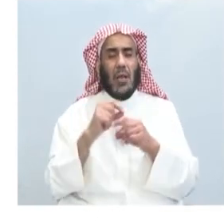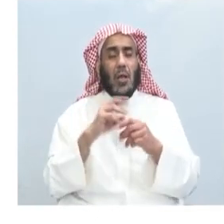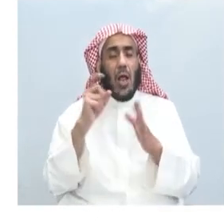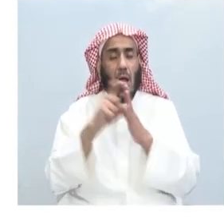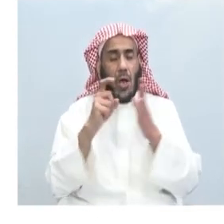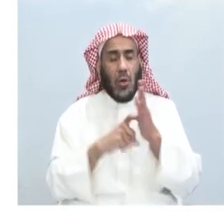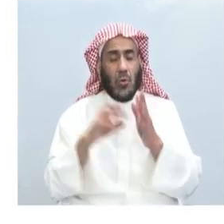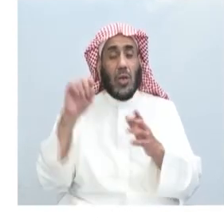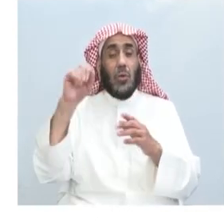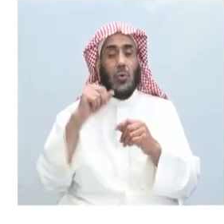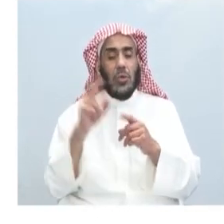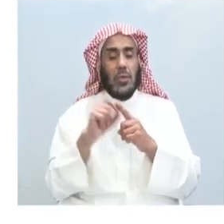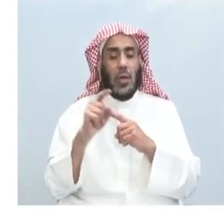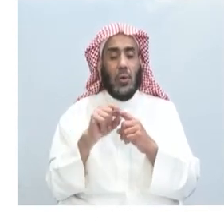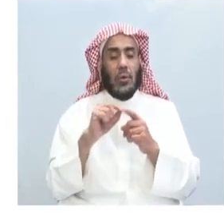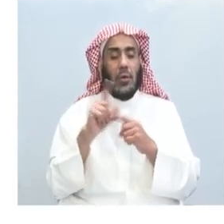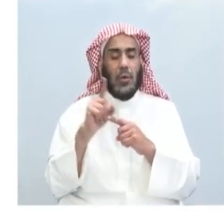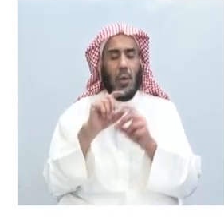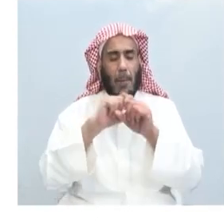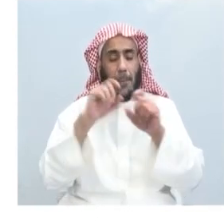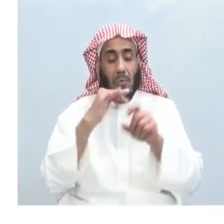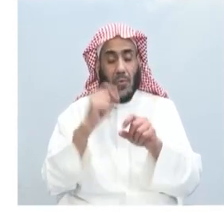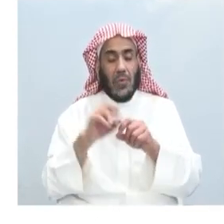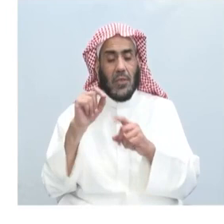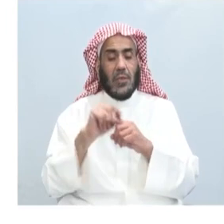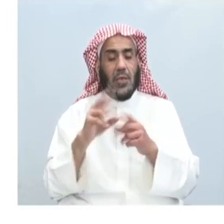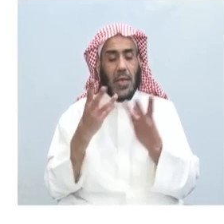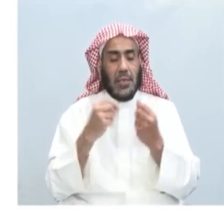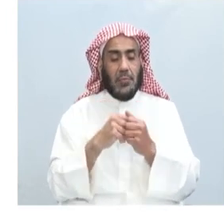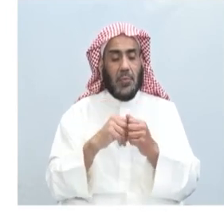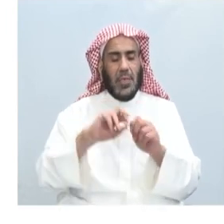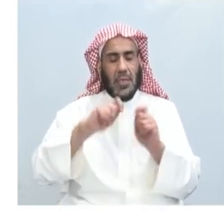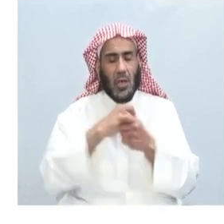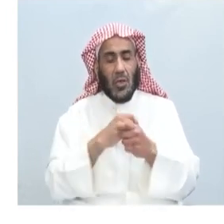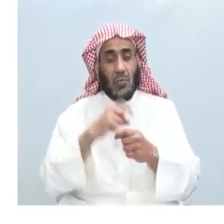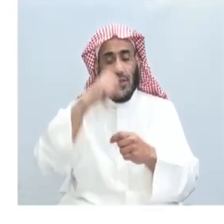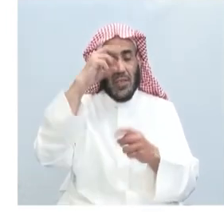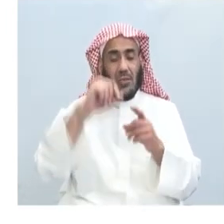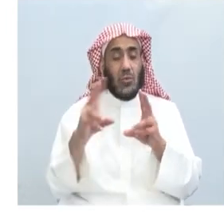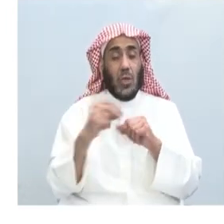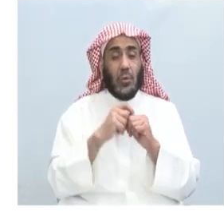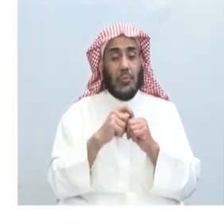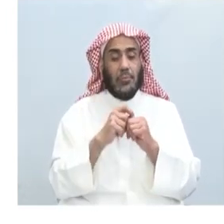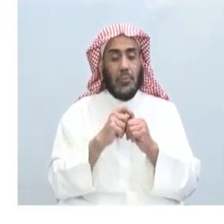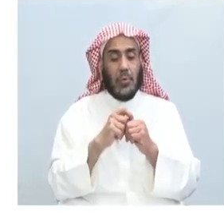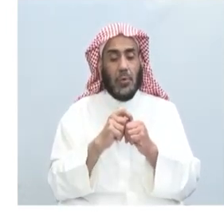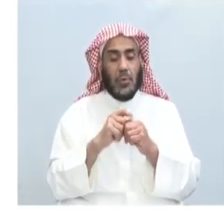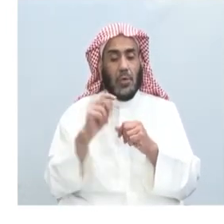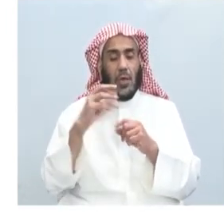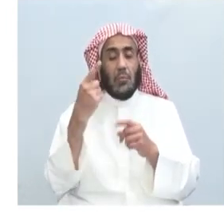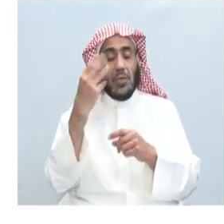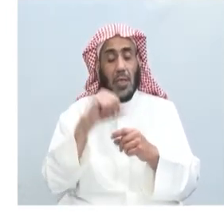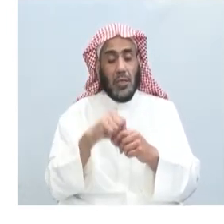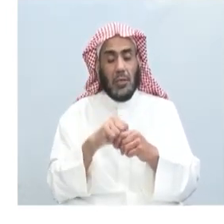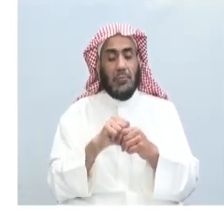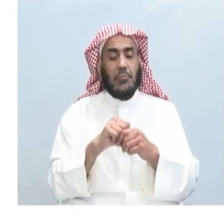القانون الكيو تساوي سي في الام في الدلتا تي نحسب اولا التغير في درجه الحراره تساوي يعطينا الرقم 11